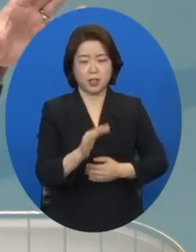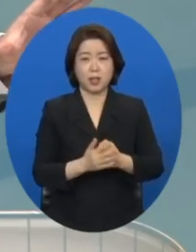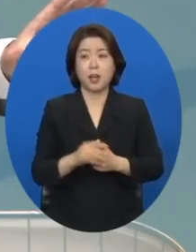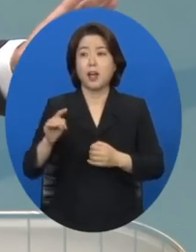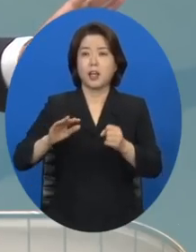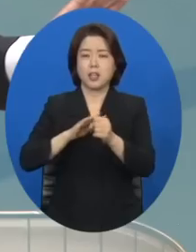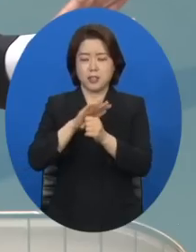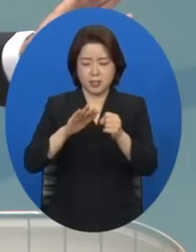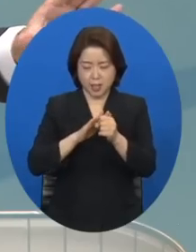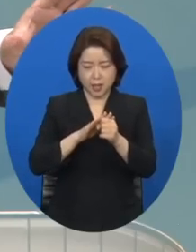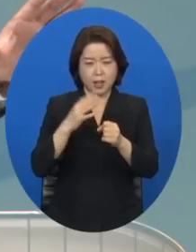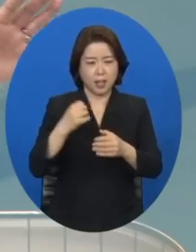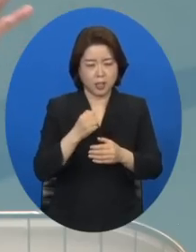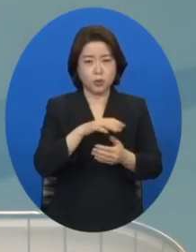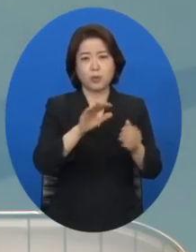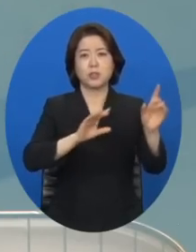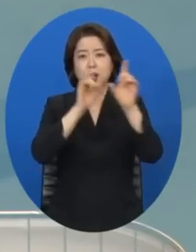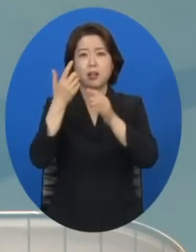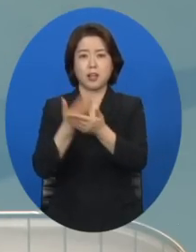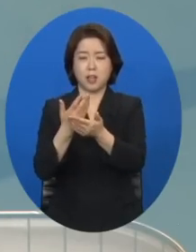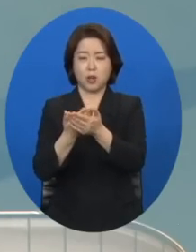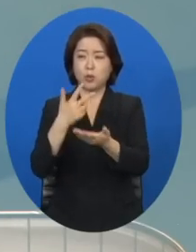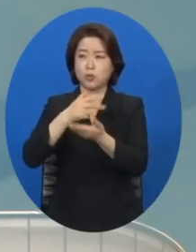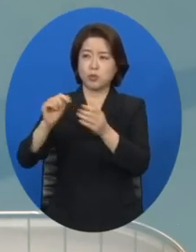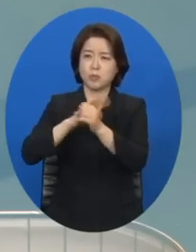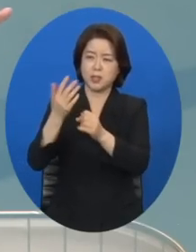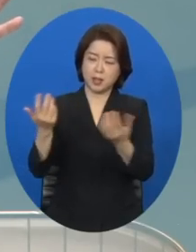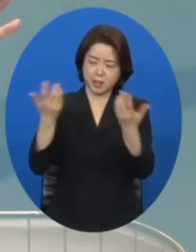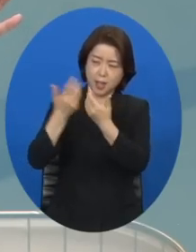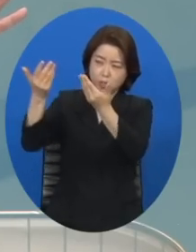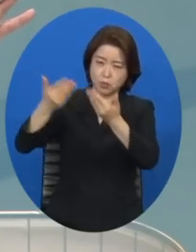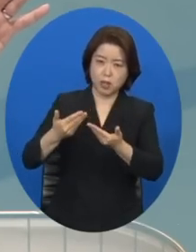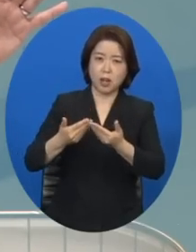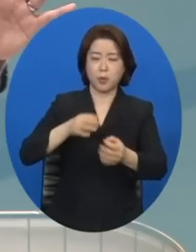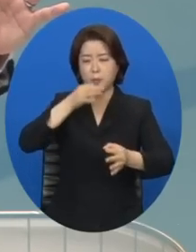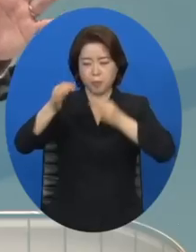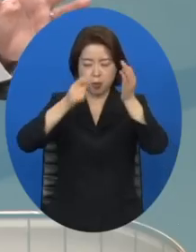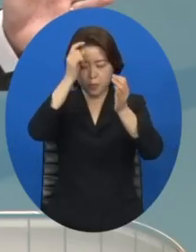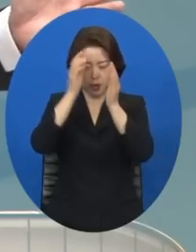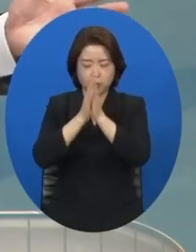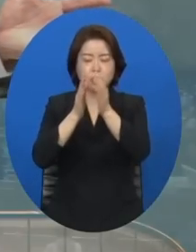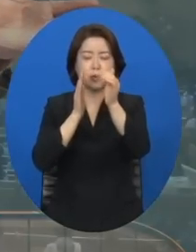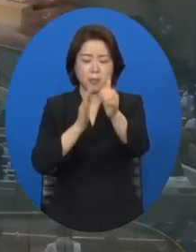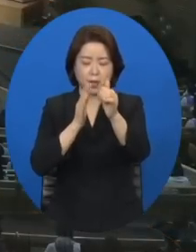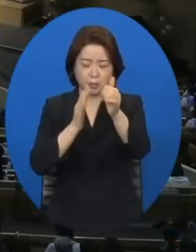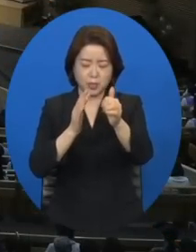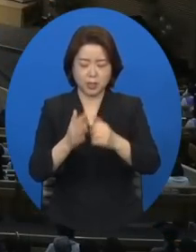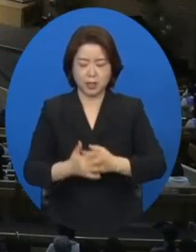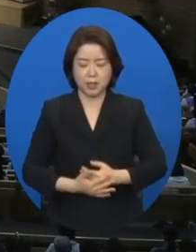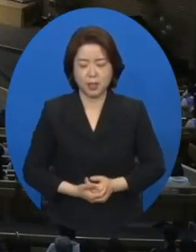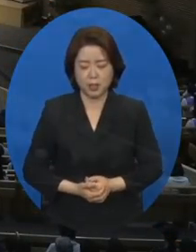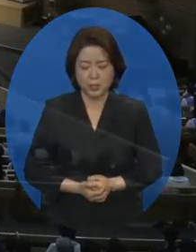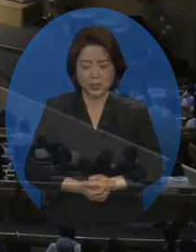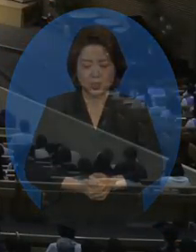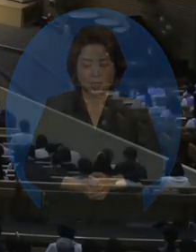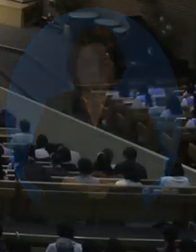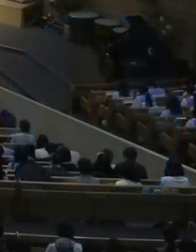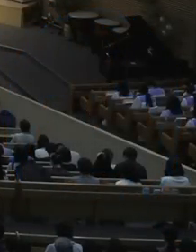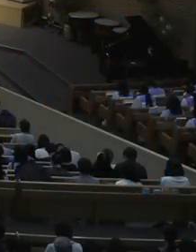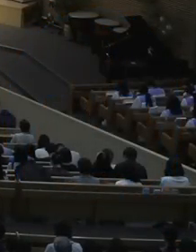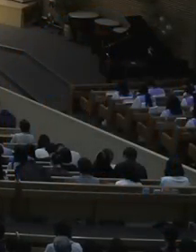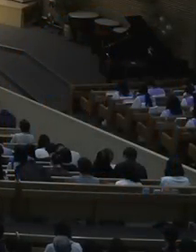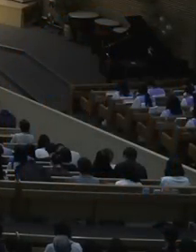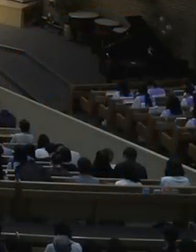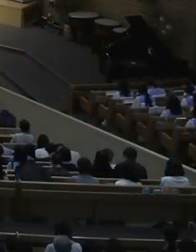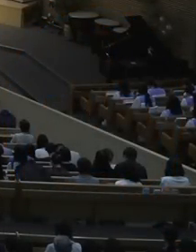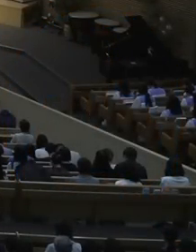살아가게 해 달라고 주의 사랑을 넘치게 보여달라고 우리 함께 동성으로 기도하겠습니다 하나님 감사합니다 주님 안에